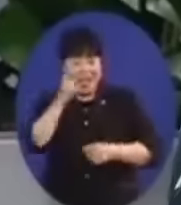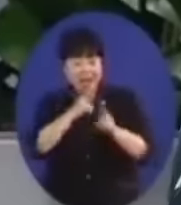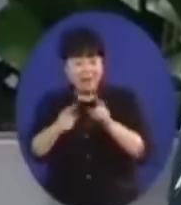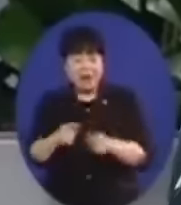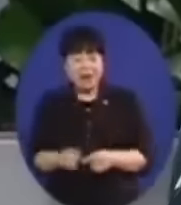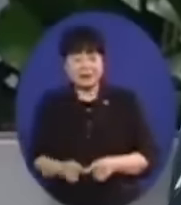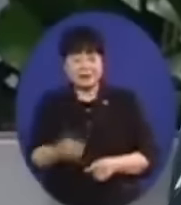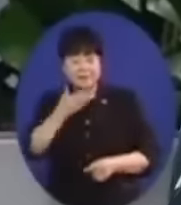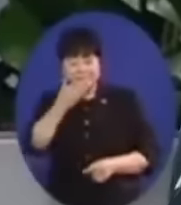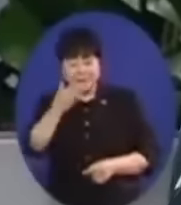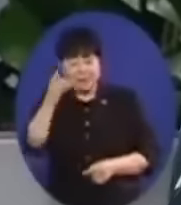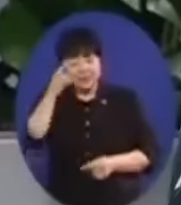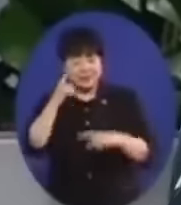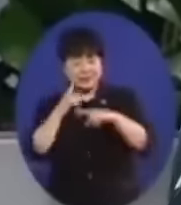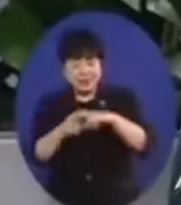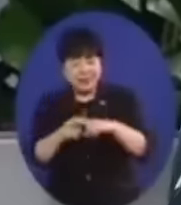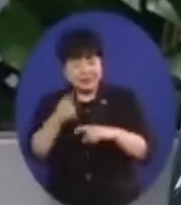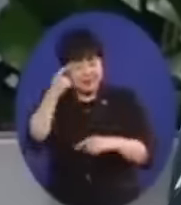말씀으로 긍정적으로